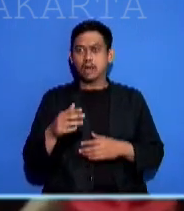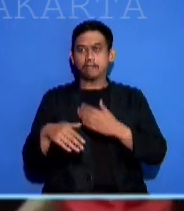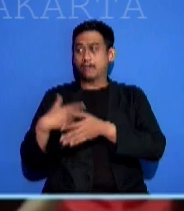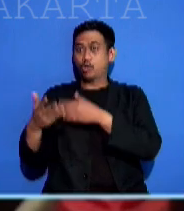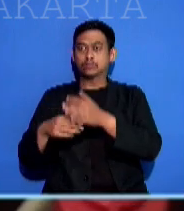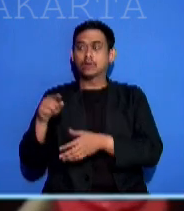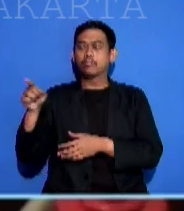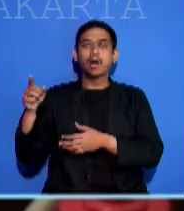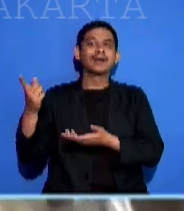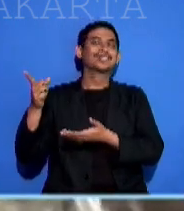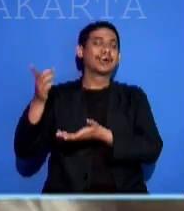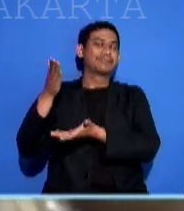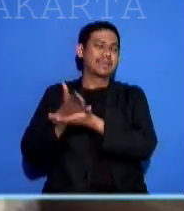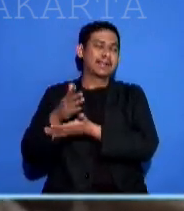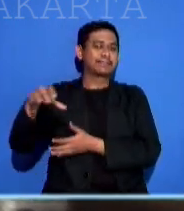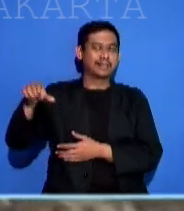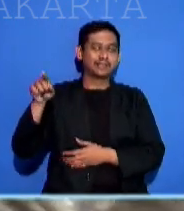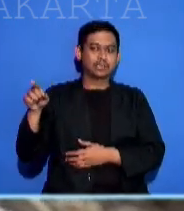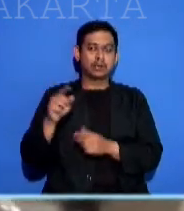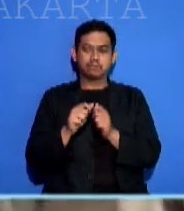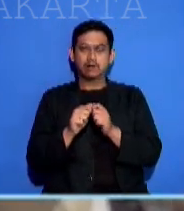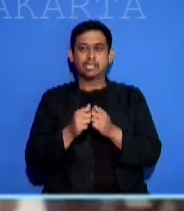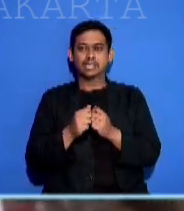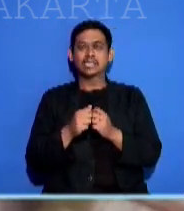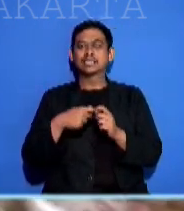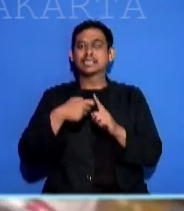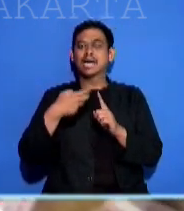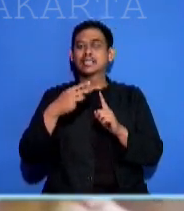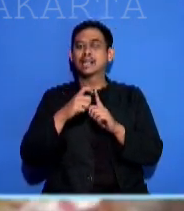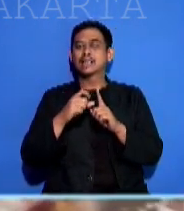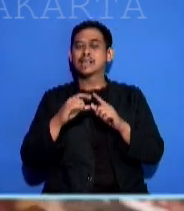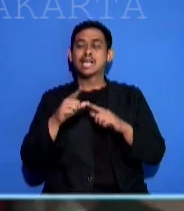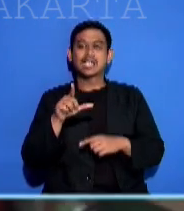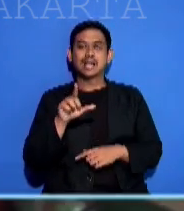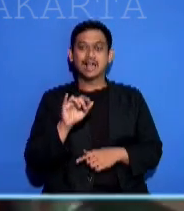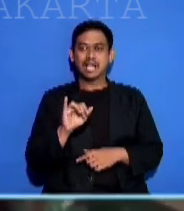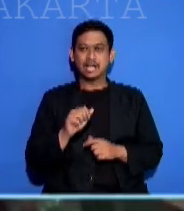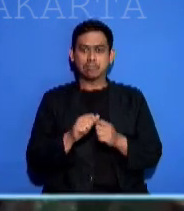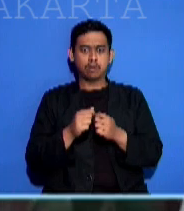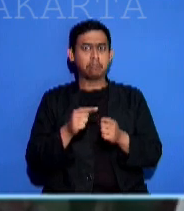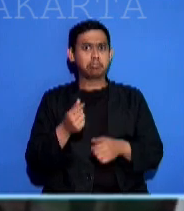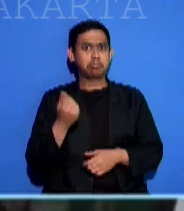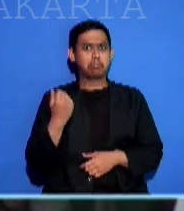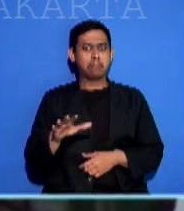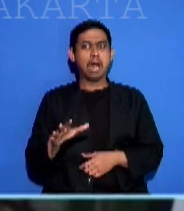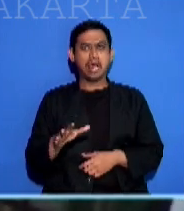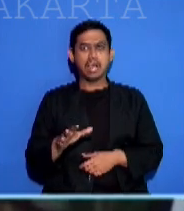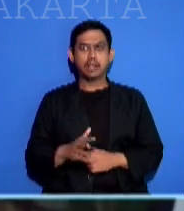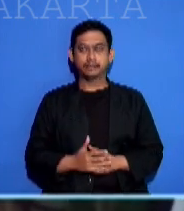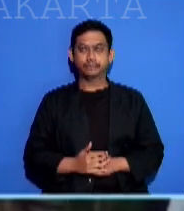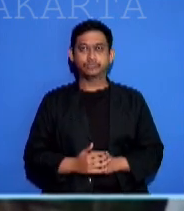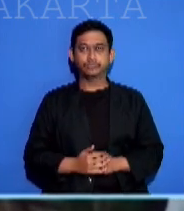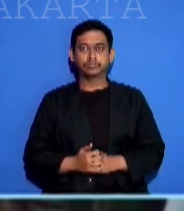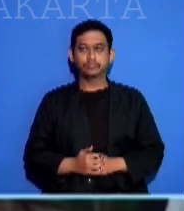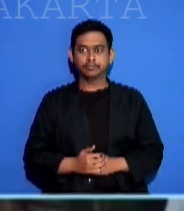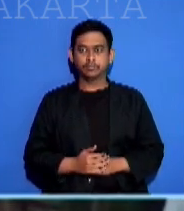produsen akibat semakin mahalnya harga kedelai yang merupakan bahan utama pembuatannya banyak orang yang cari tempe dan